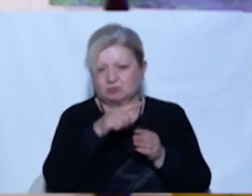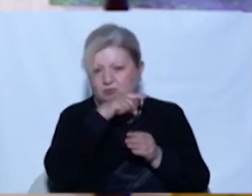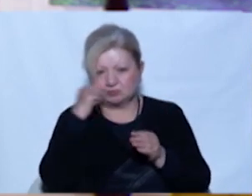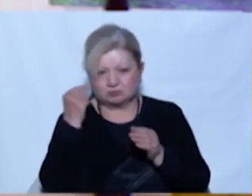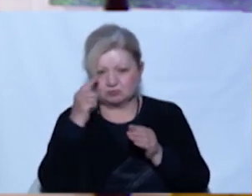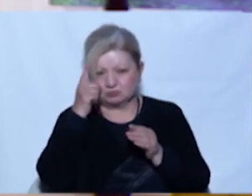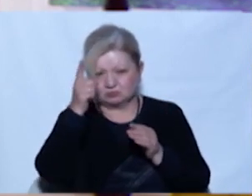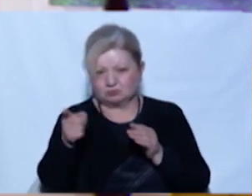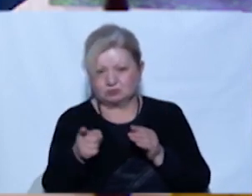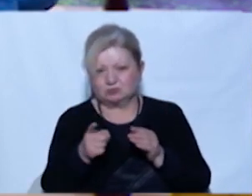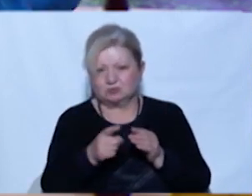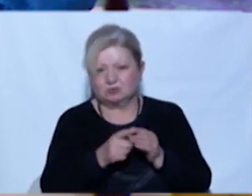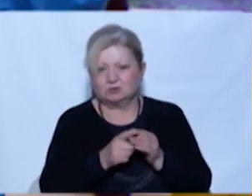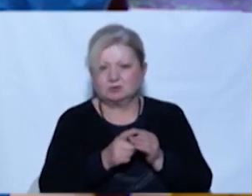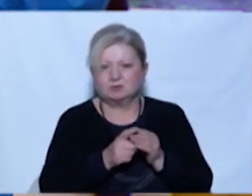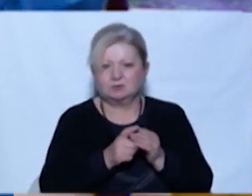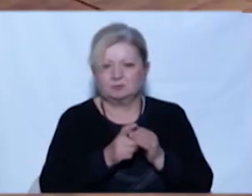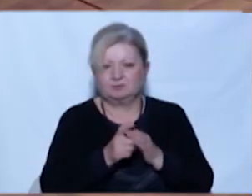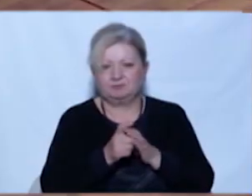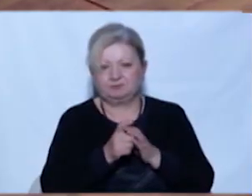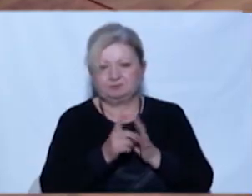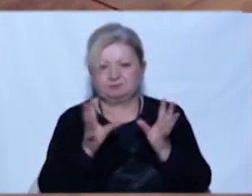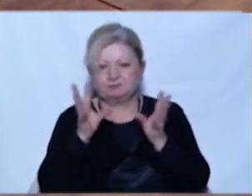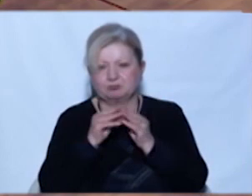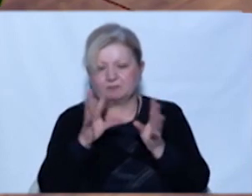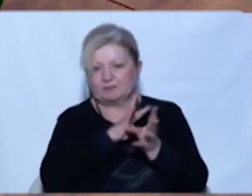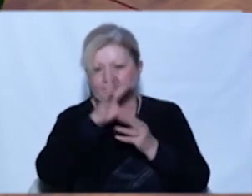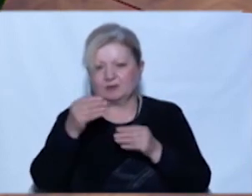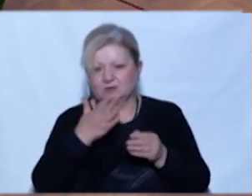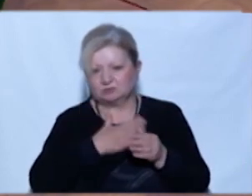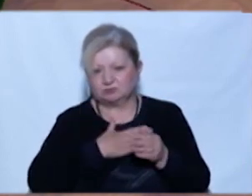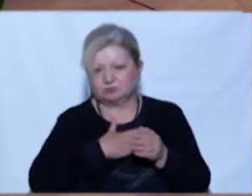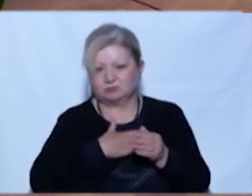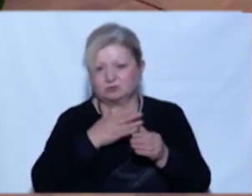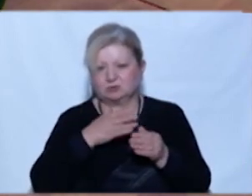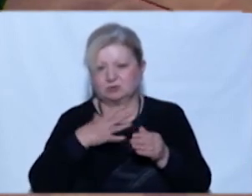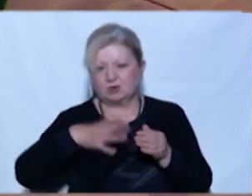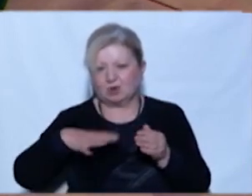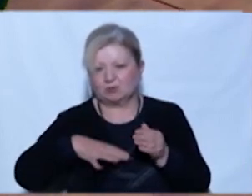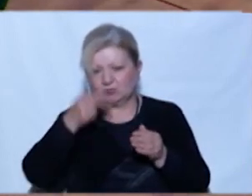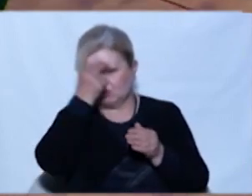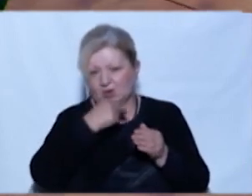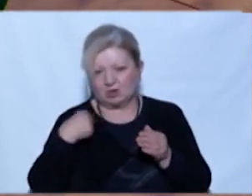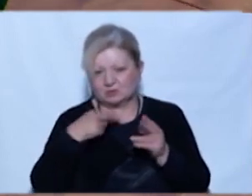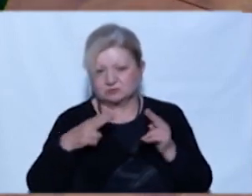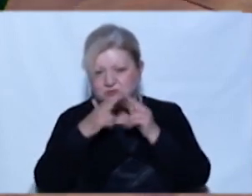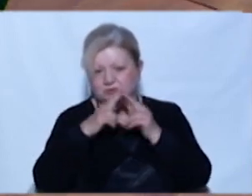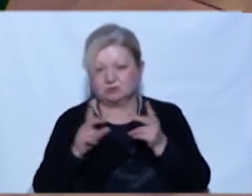რუსეთის სინოდალურ კანტორას, აი ეს ჩვენი ქართული ეკლესია.